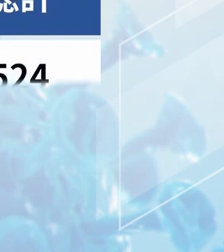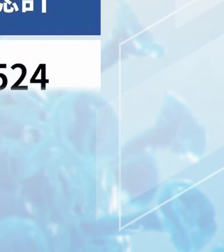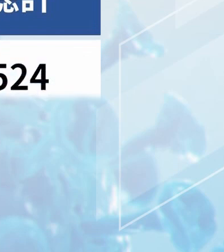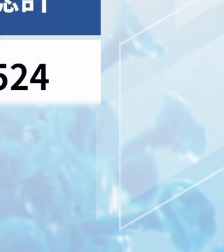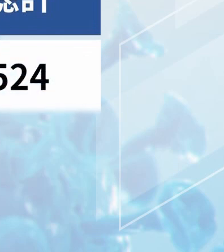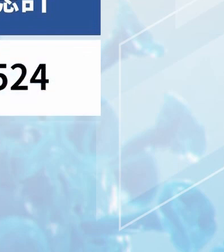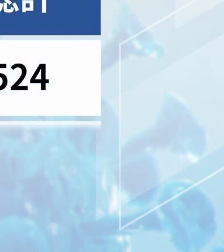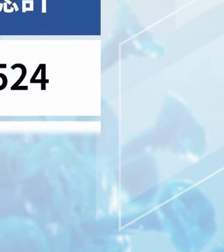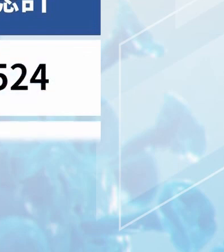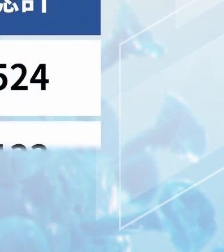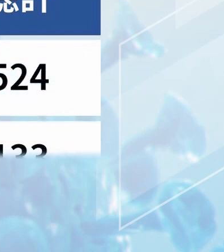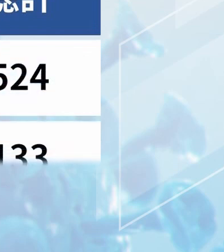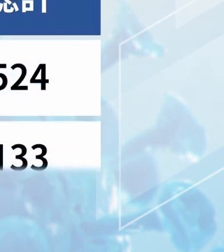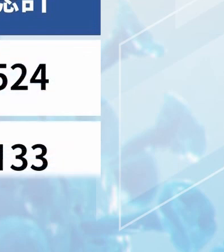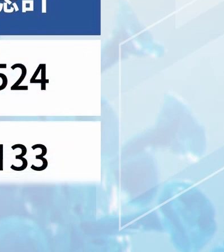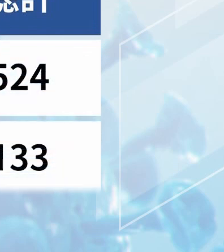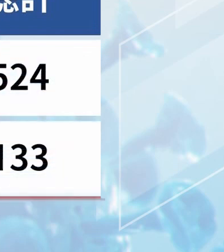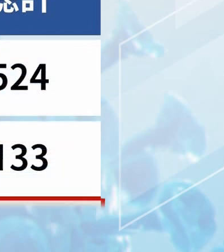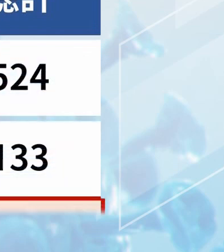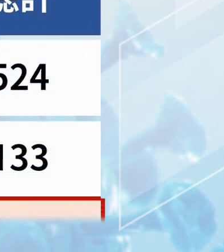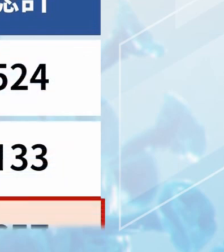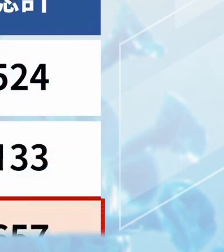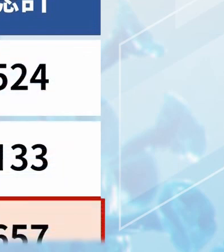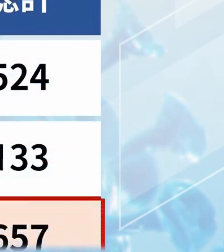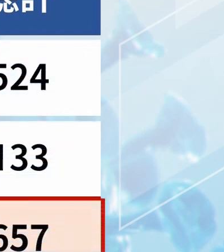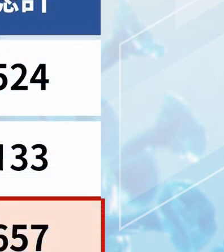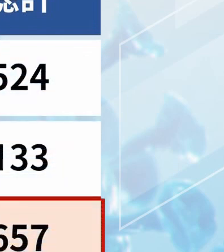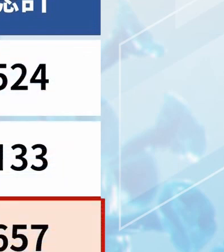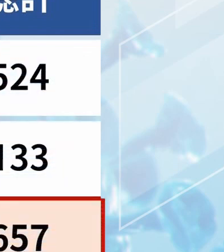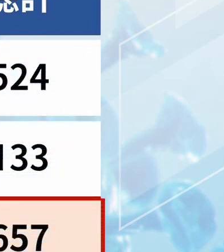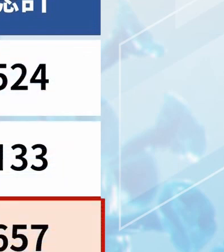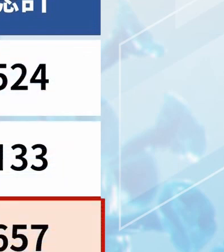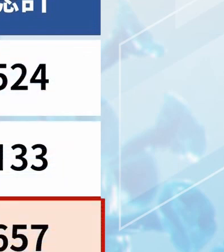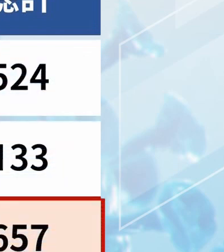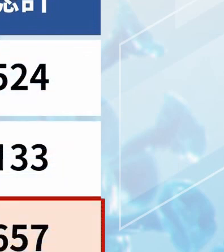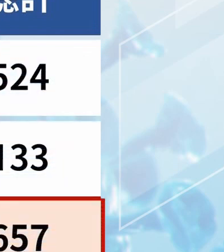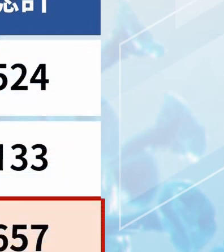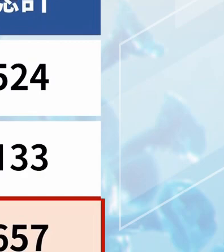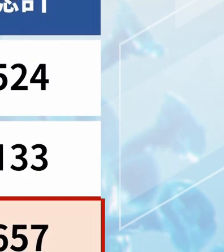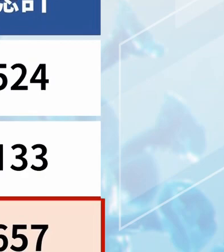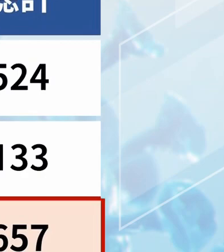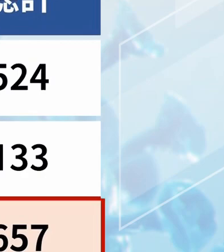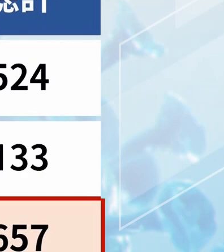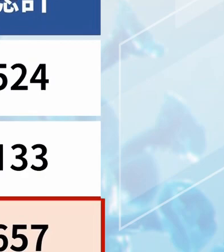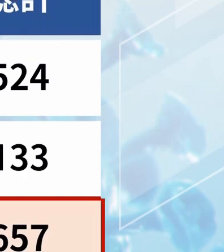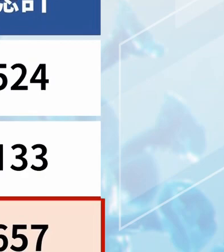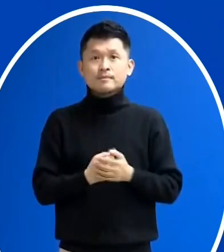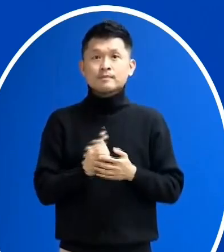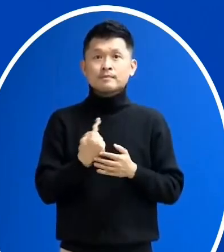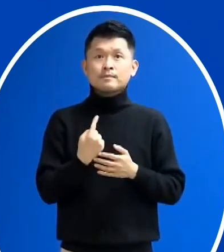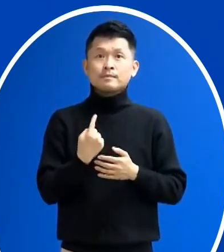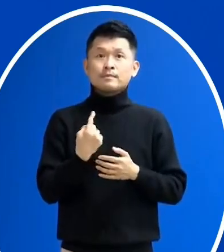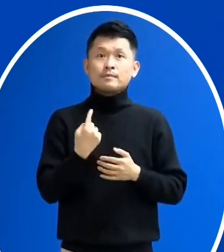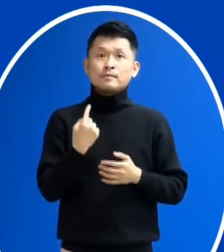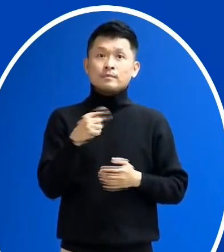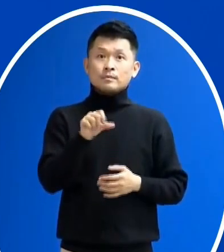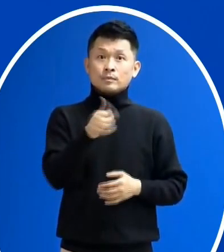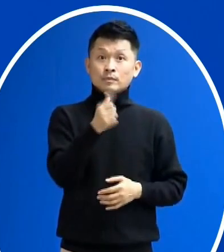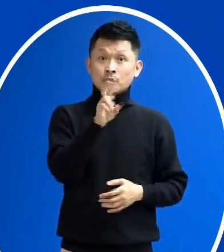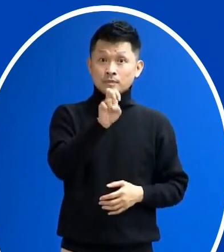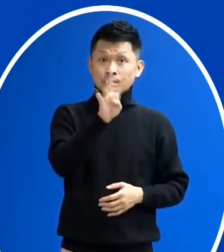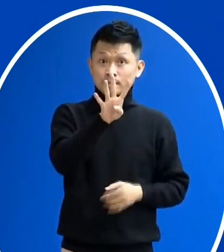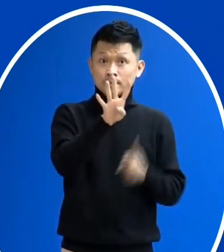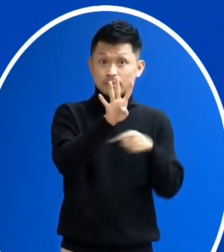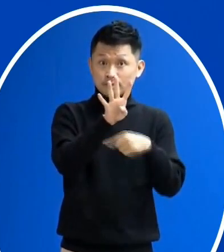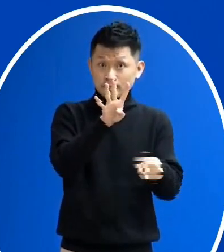天，桃机和松山机场总计657名旅客中，有164人确诊，阳性率约25%。